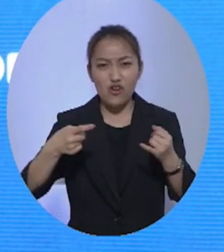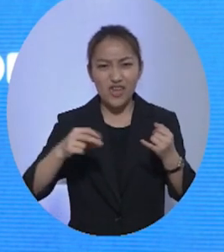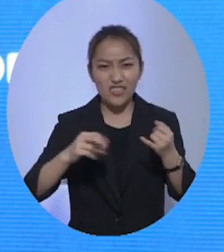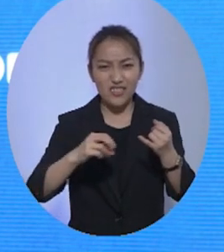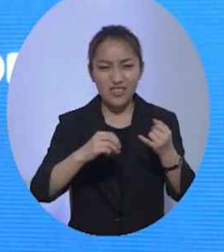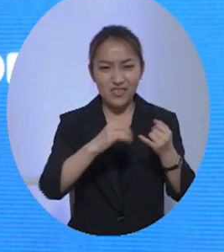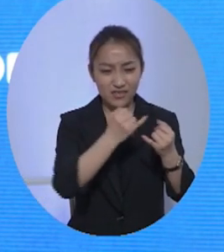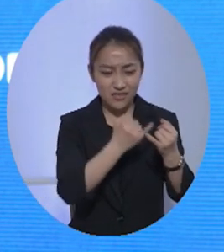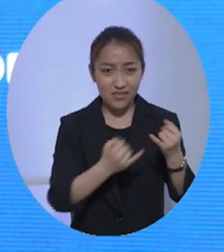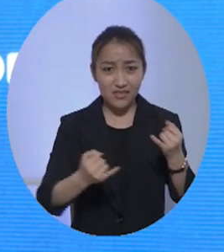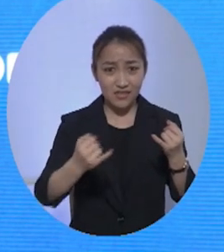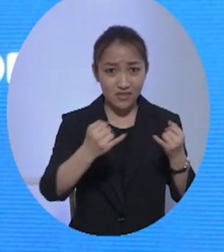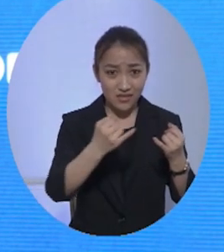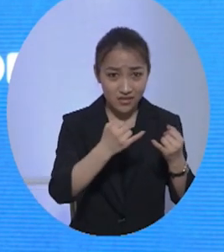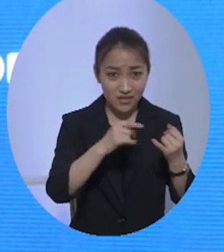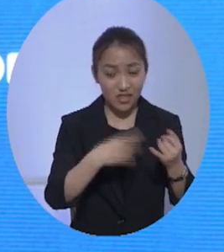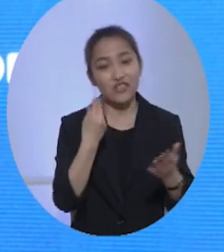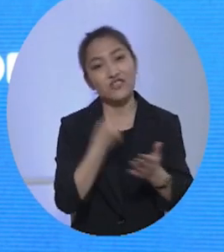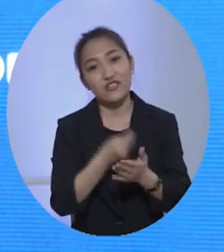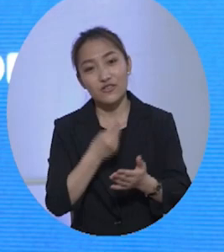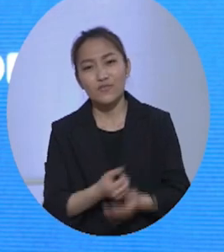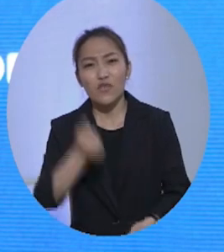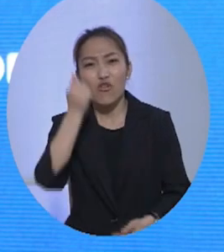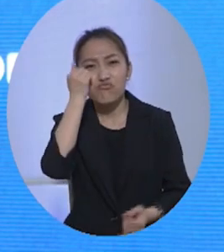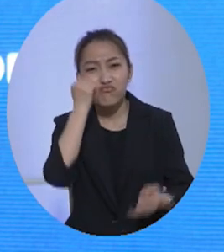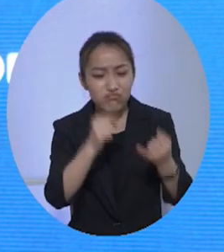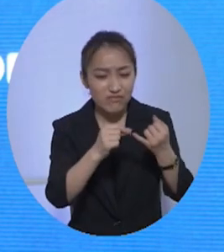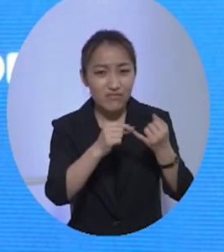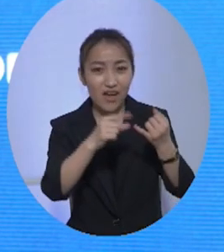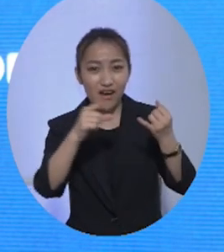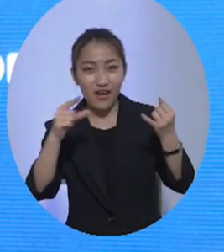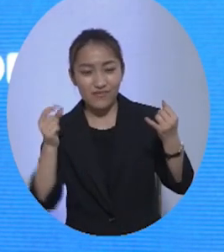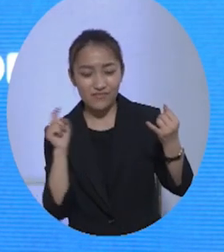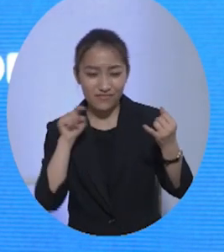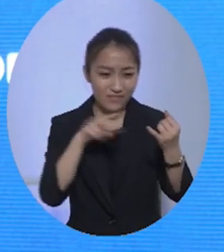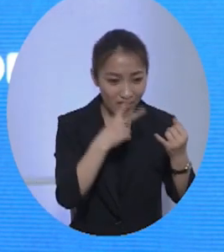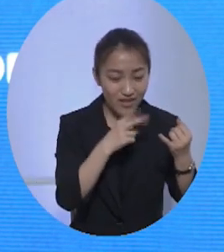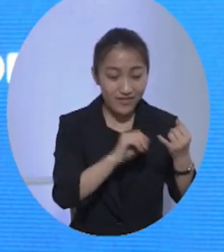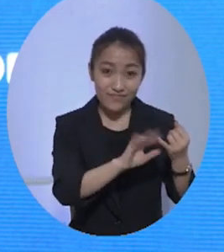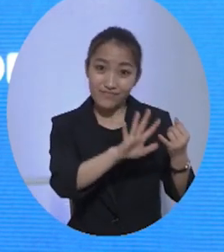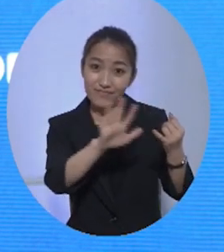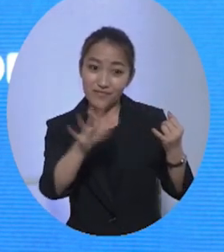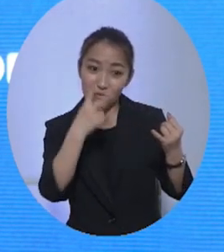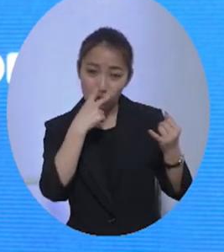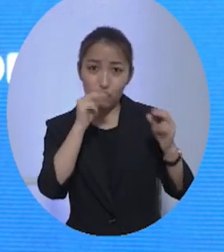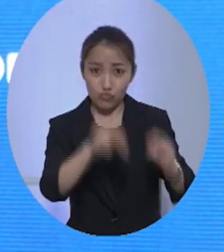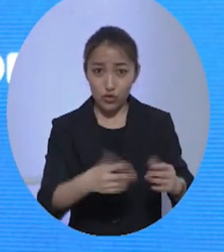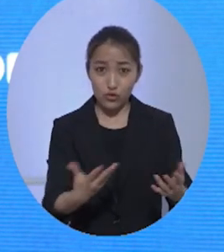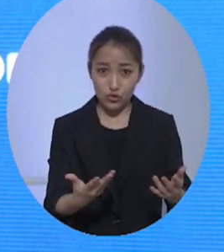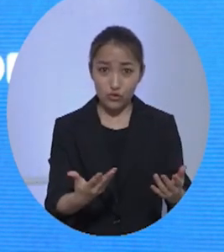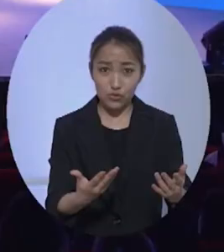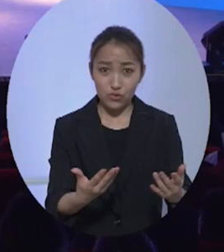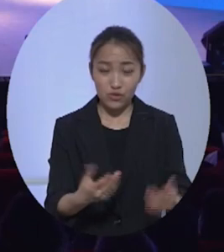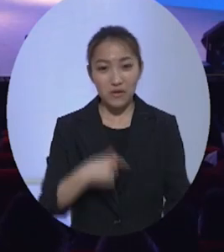тийм ээ. Тэгвэл хөгшөрсөн юм навч бай. Тэнийг очоо тарахад гэрэлтчихэж болох нь юм шүү дээ. Би түүний гаднаас нь хизээч